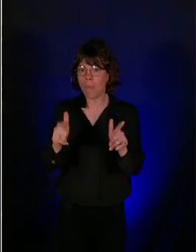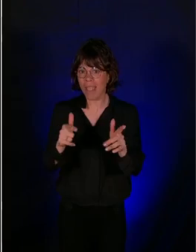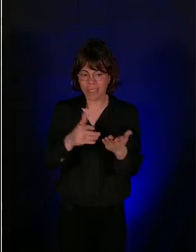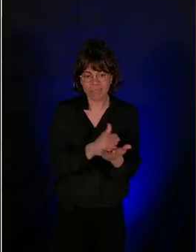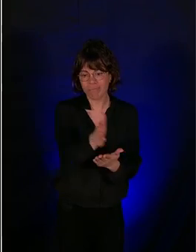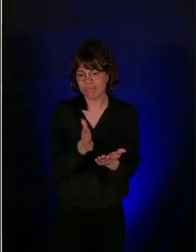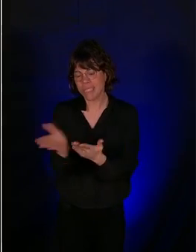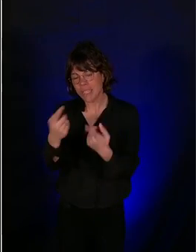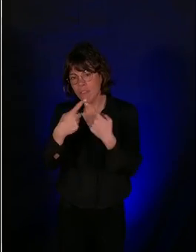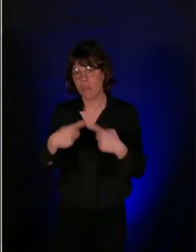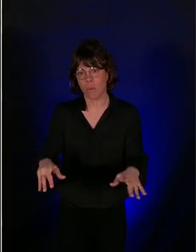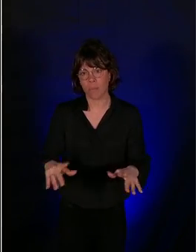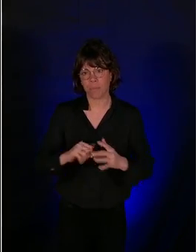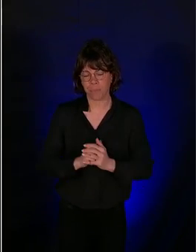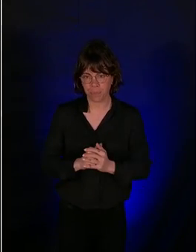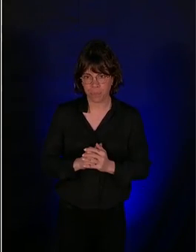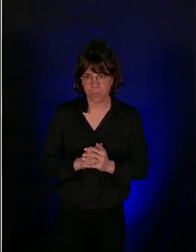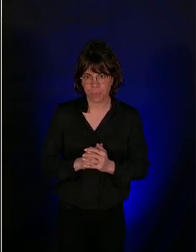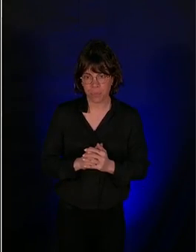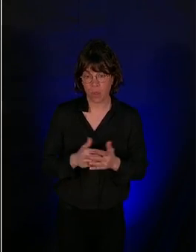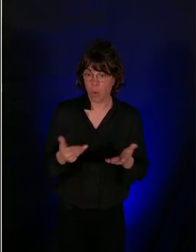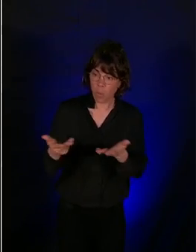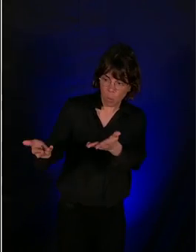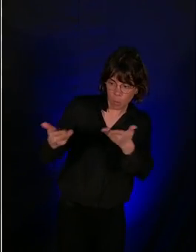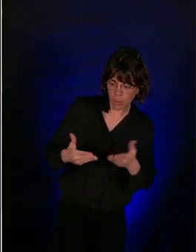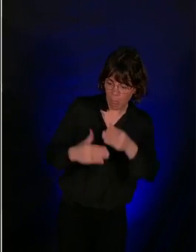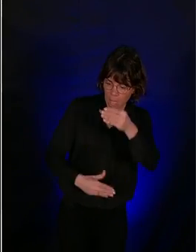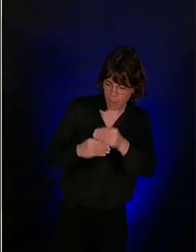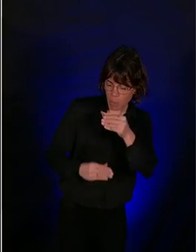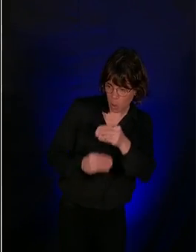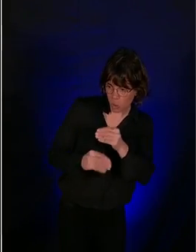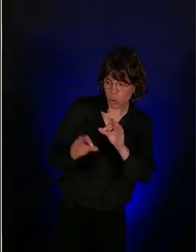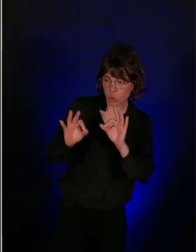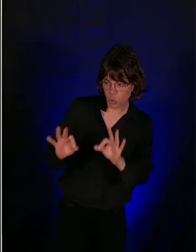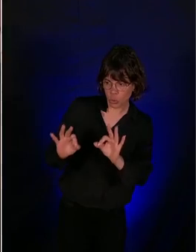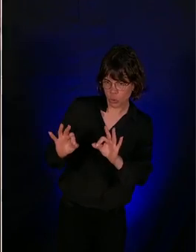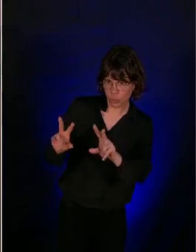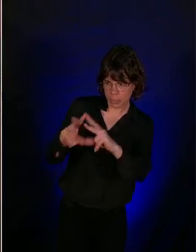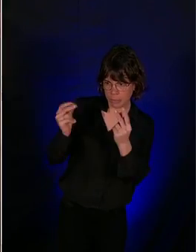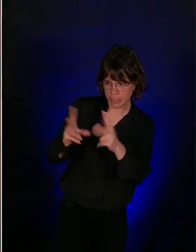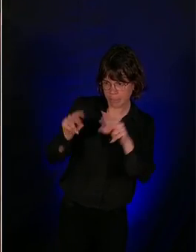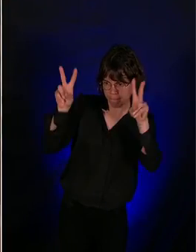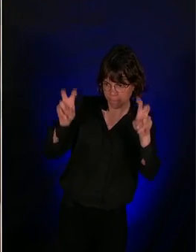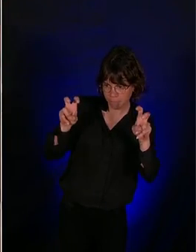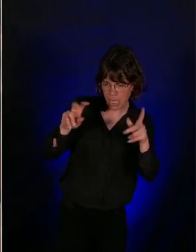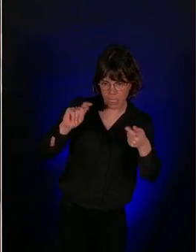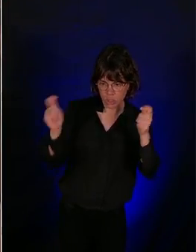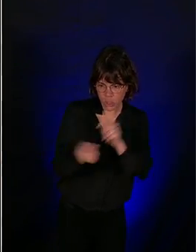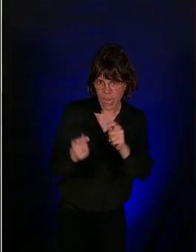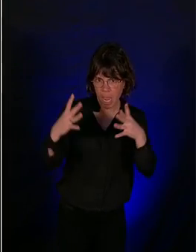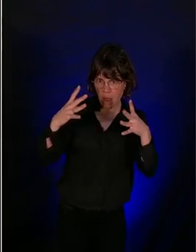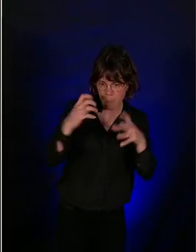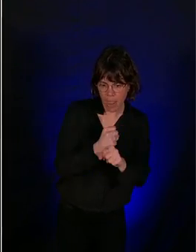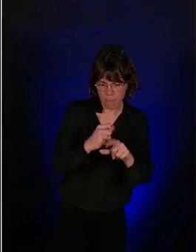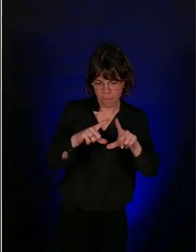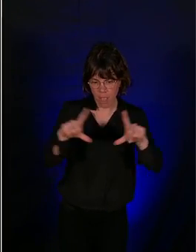cetera voilà pour ce qui est de votre de votre proposition d'amendement il a été comme tu l'as souligné réécrit synthétisé on va